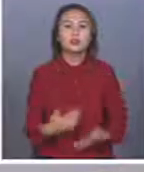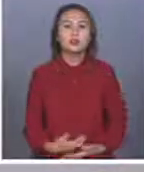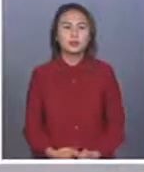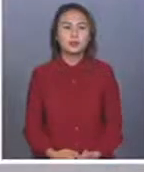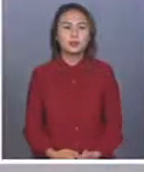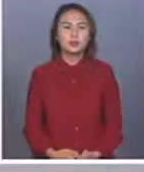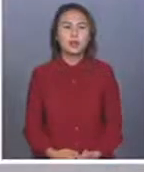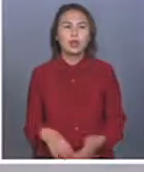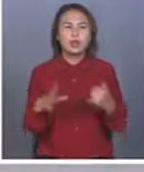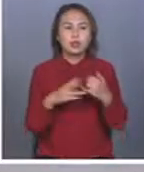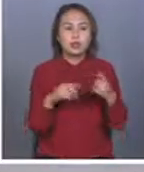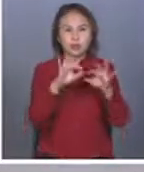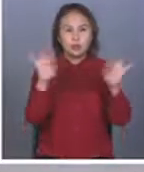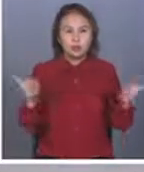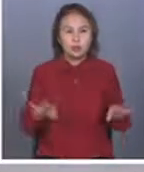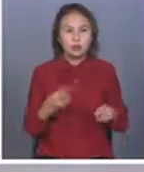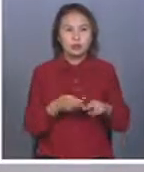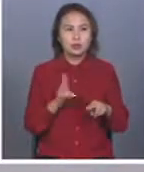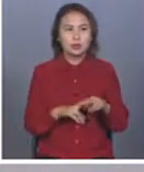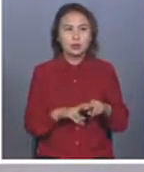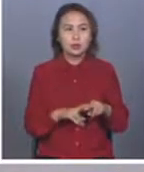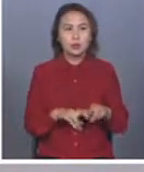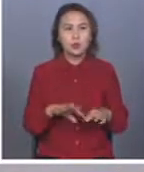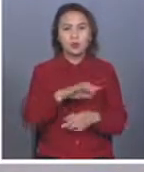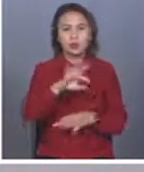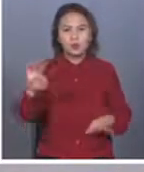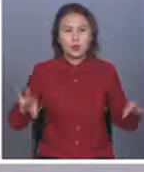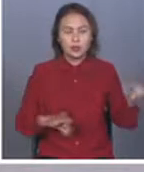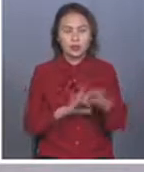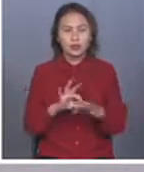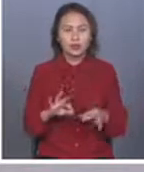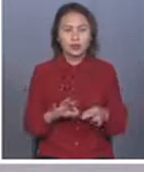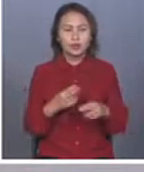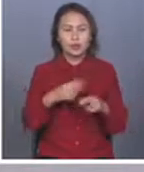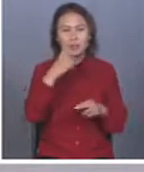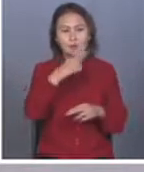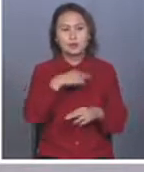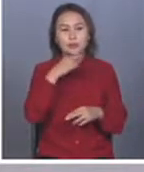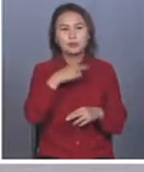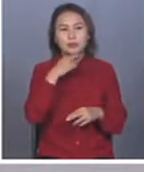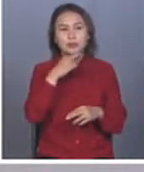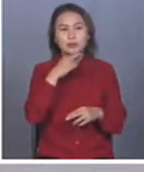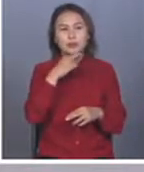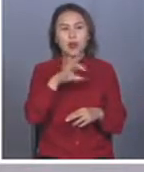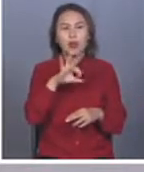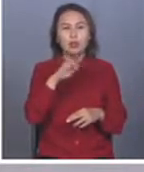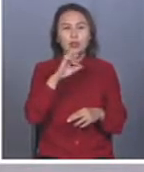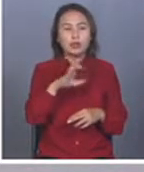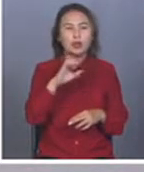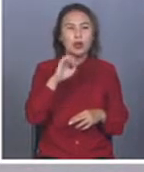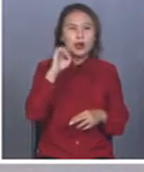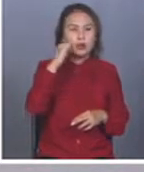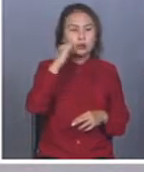Жер телімі деп тұрамыз, бұл жерде жер учаскесі деп айтуға болады, иә? Экранға назар аударайық. Олжастың атасы мен әжесі тұратын